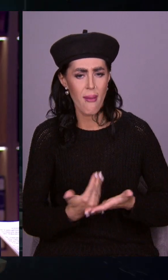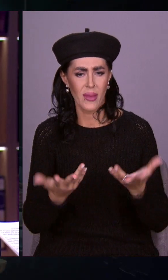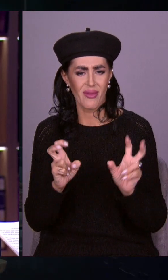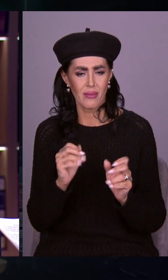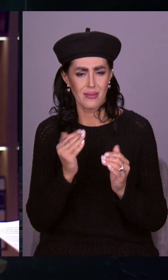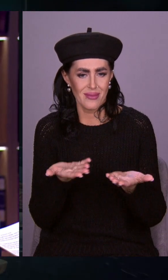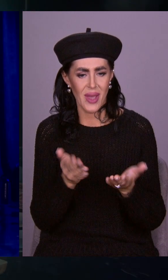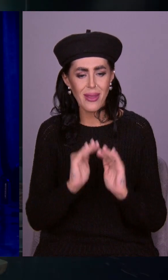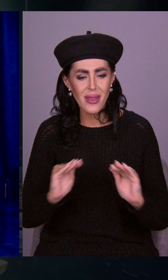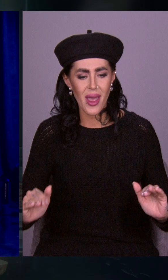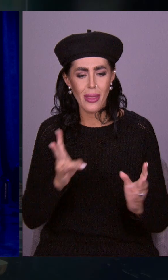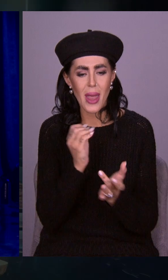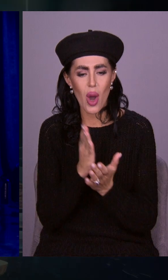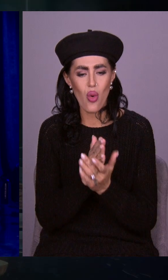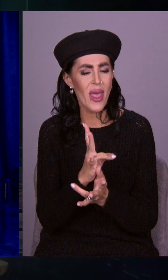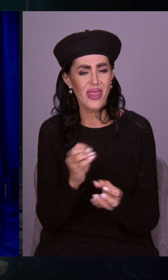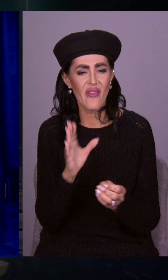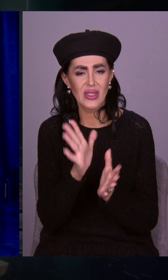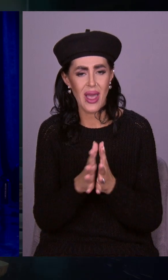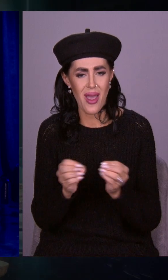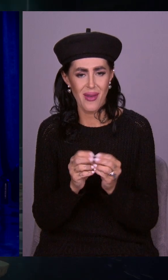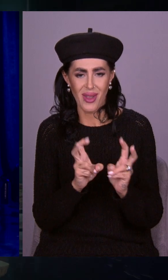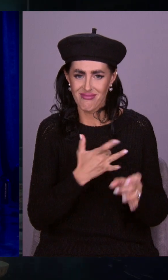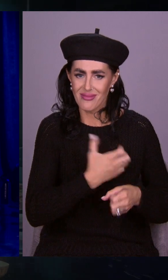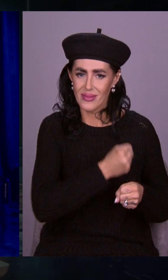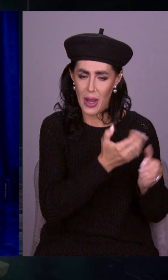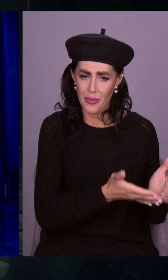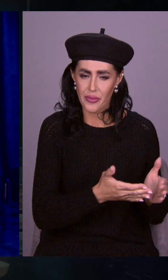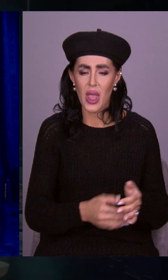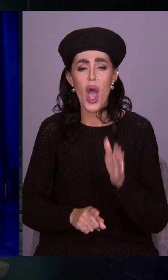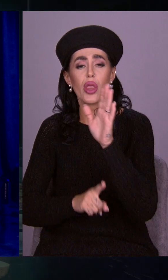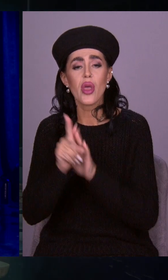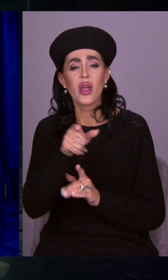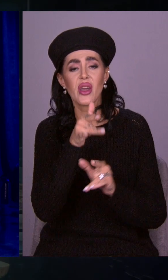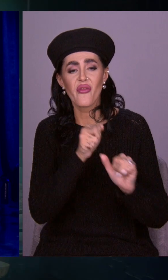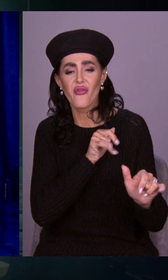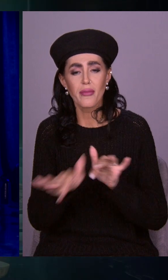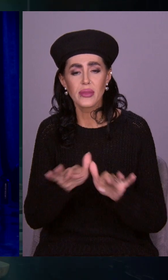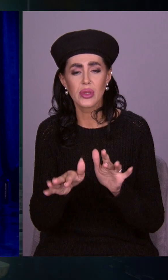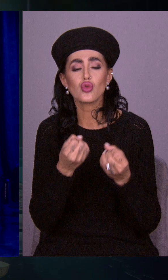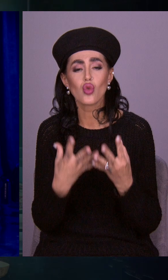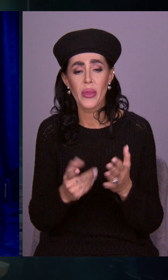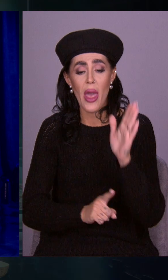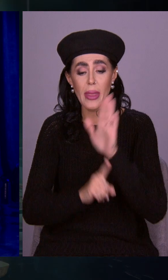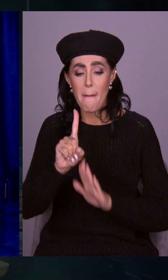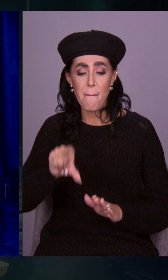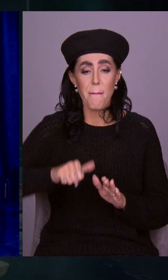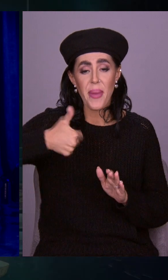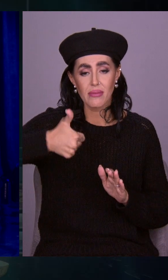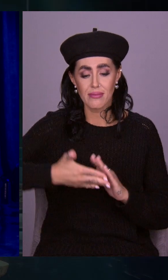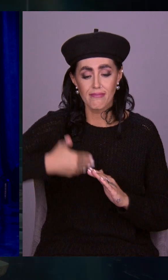Так. І у вас зайняв процес скільки? Ну, от від першого кроку офіційного, який ми зробили, ми його